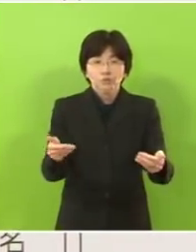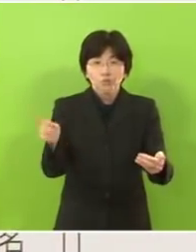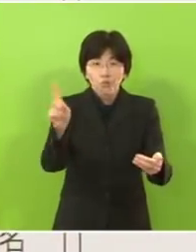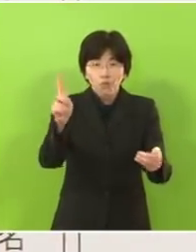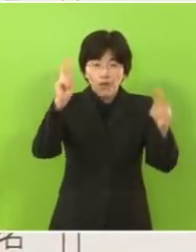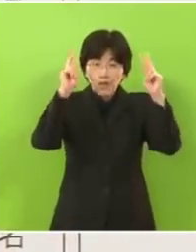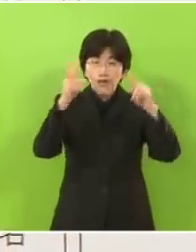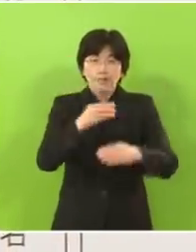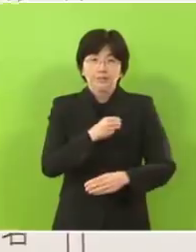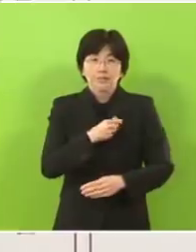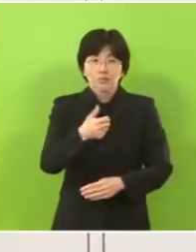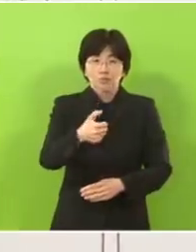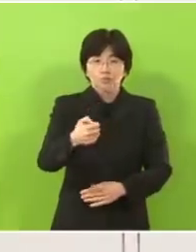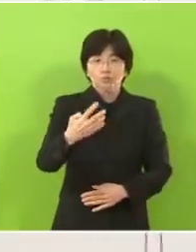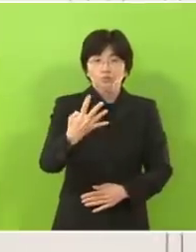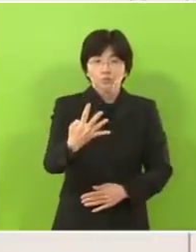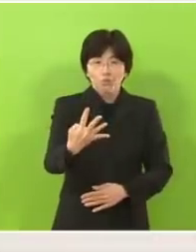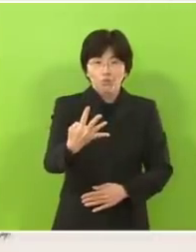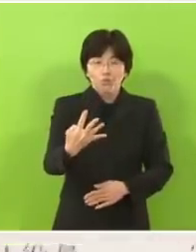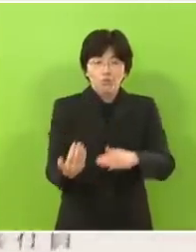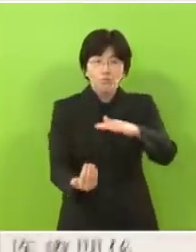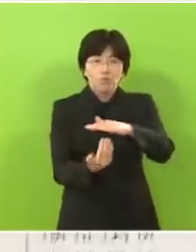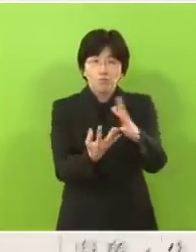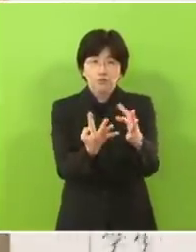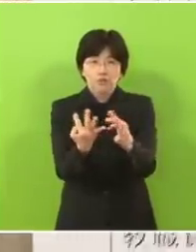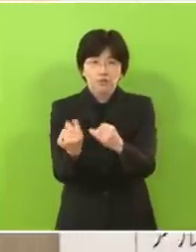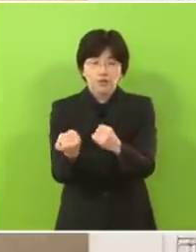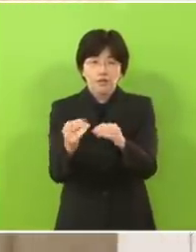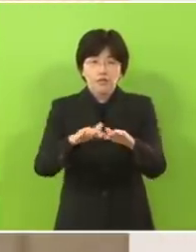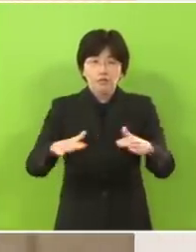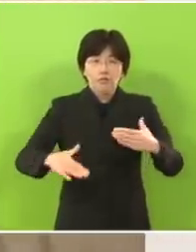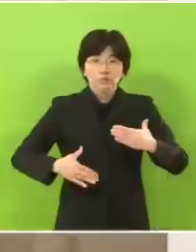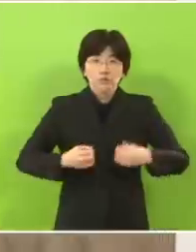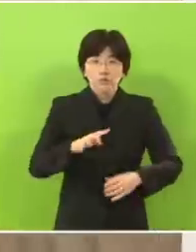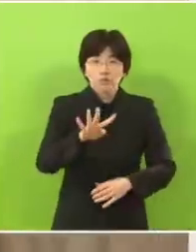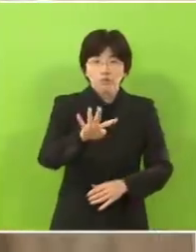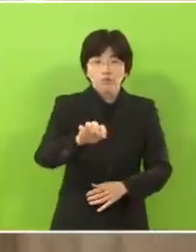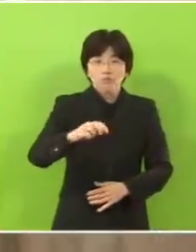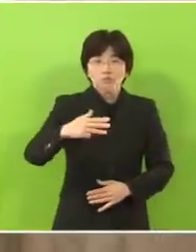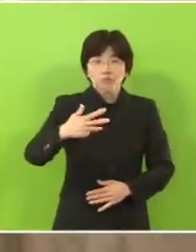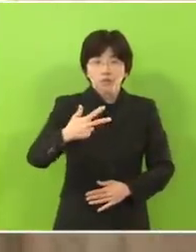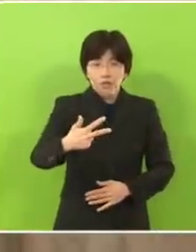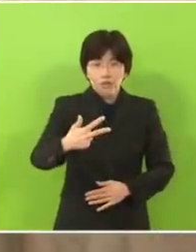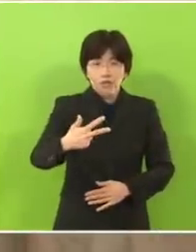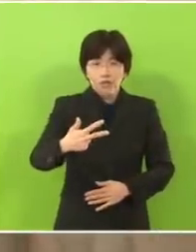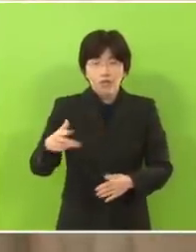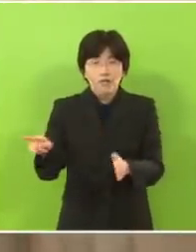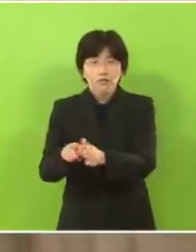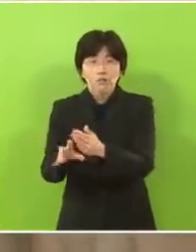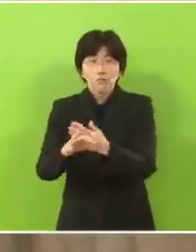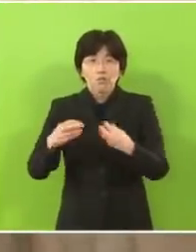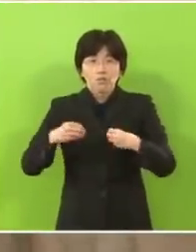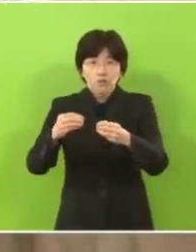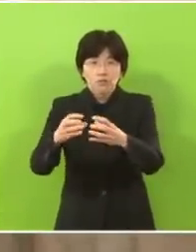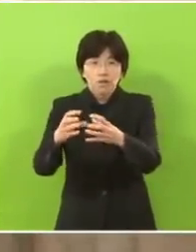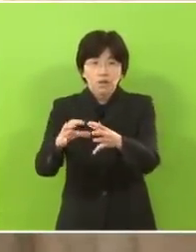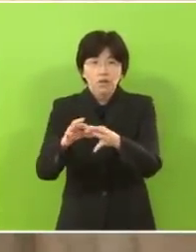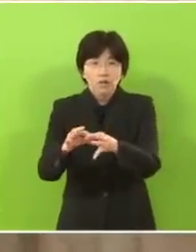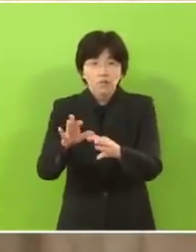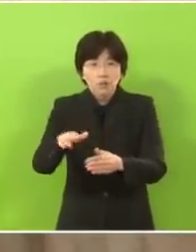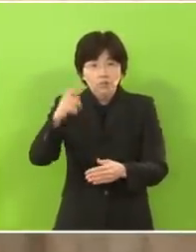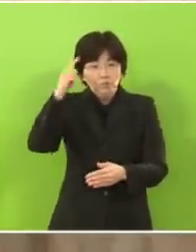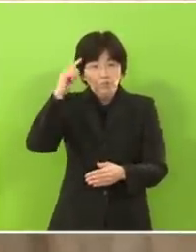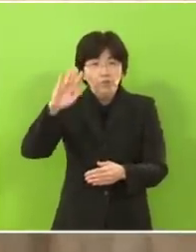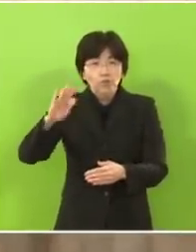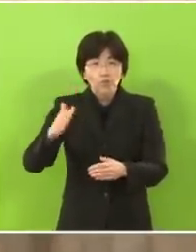会社員が54名で最多児童生徒が47名既存クラスターの関係もありますけれど